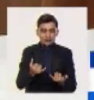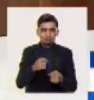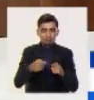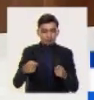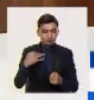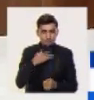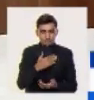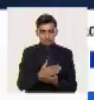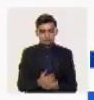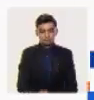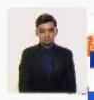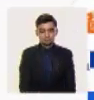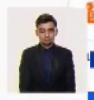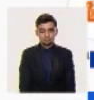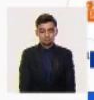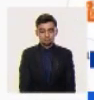есть искажения.